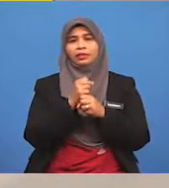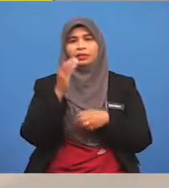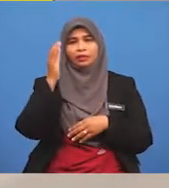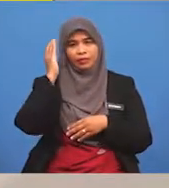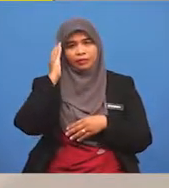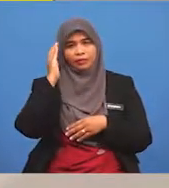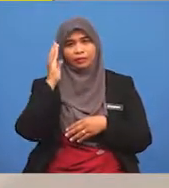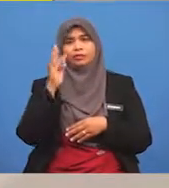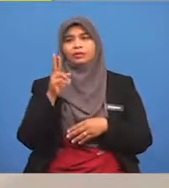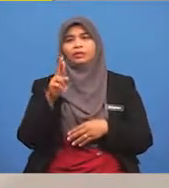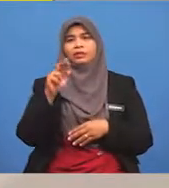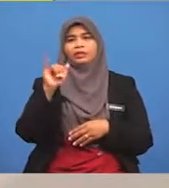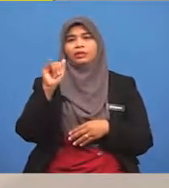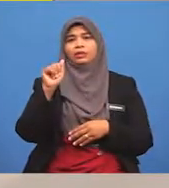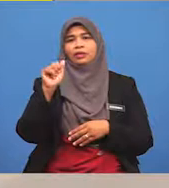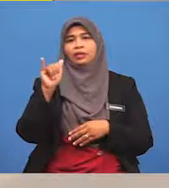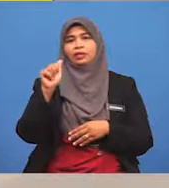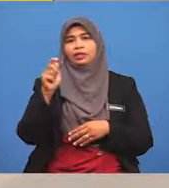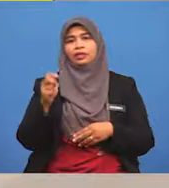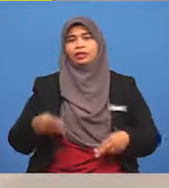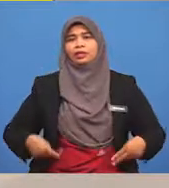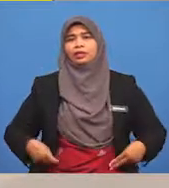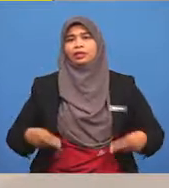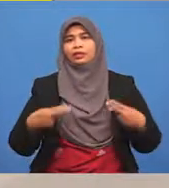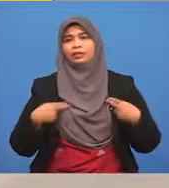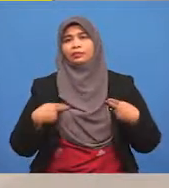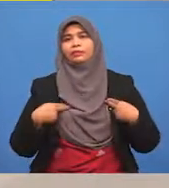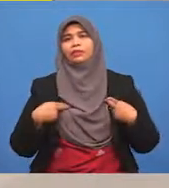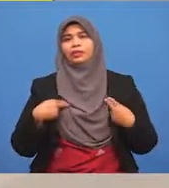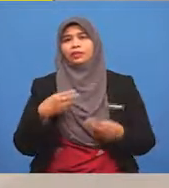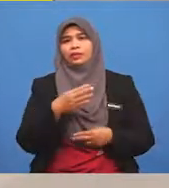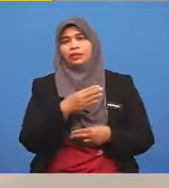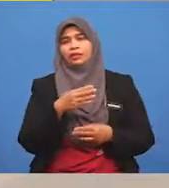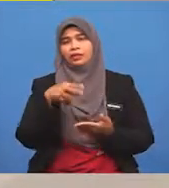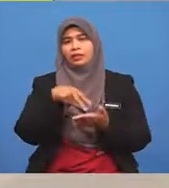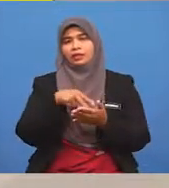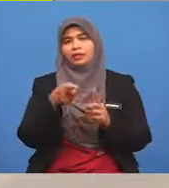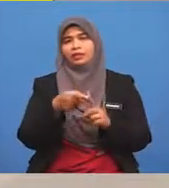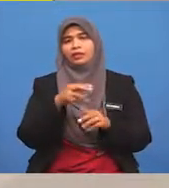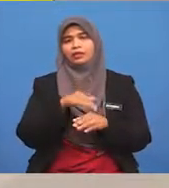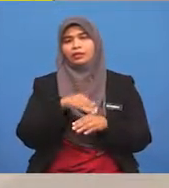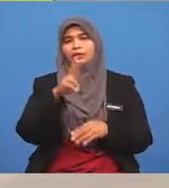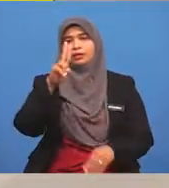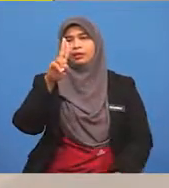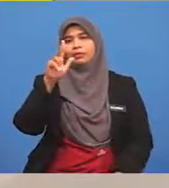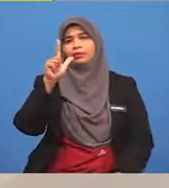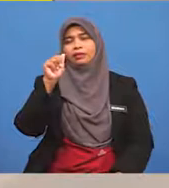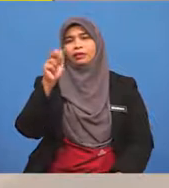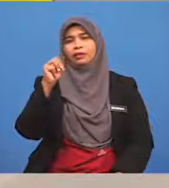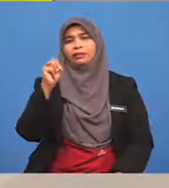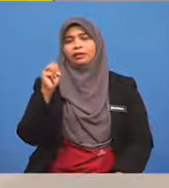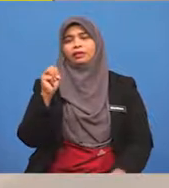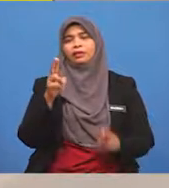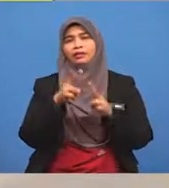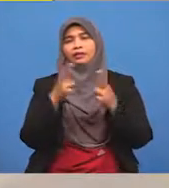riwayat hidup penyusunan Sunan Sittah yang terdiri daripada ulama hadis tersohor.